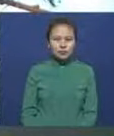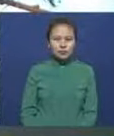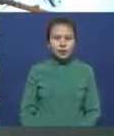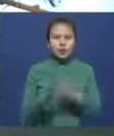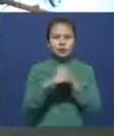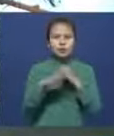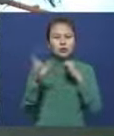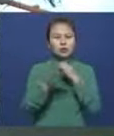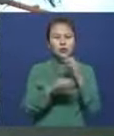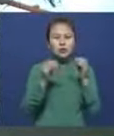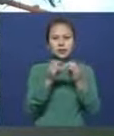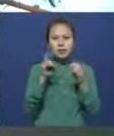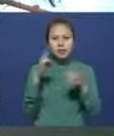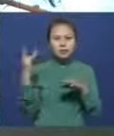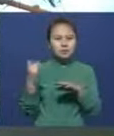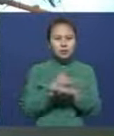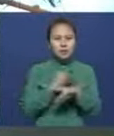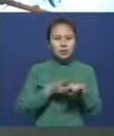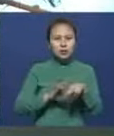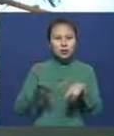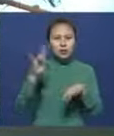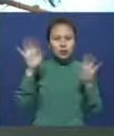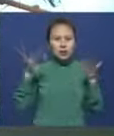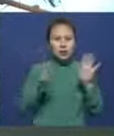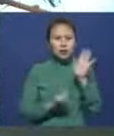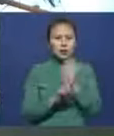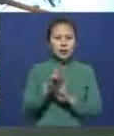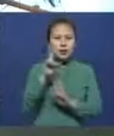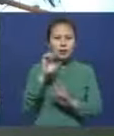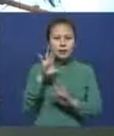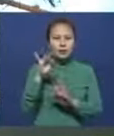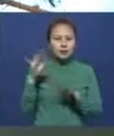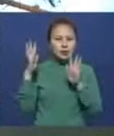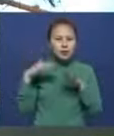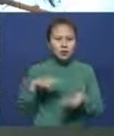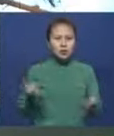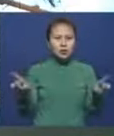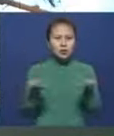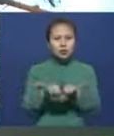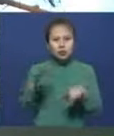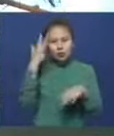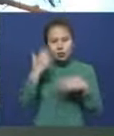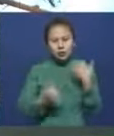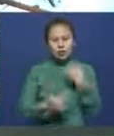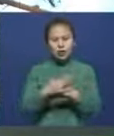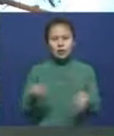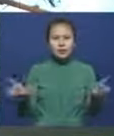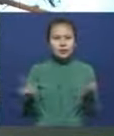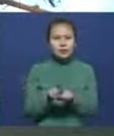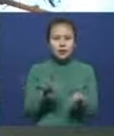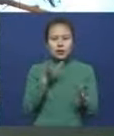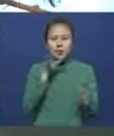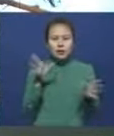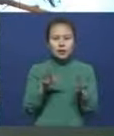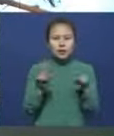Атырауда соңғы 10 жылда тұңғыш рет қарашаның басында қар жауды. Әдетте Каспий маңы ойпатында жатқан мұнайлы өңірде мұндай жағдай өте сирек кездеседі.